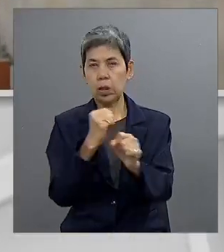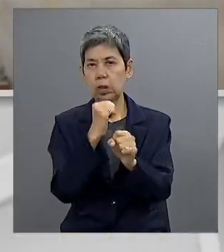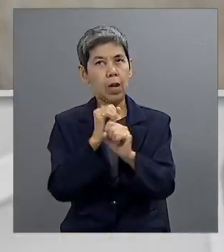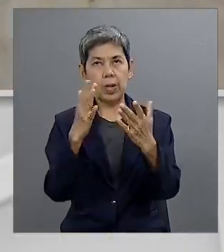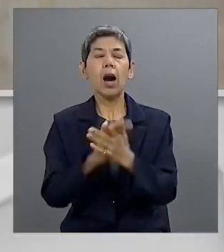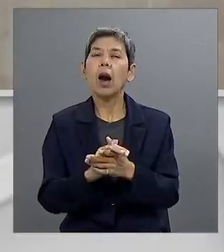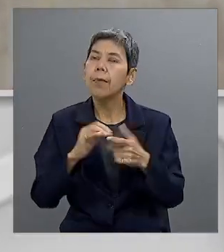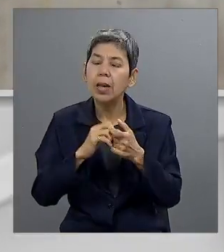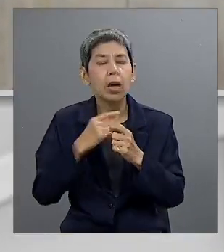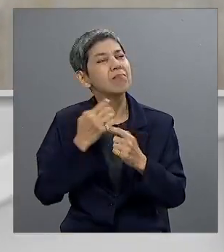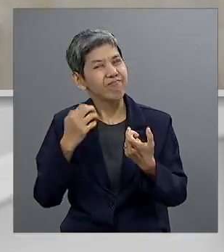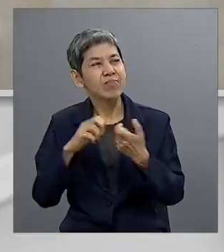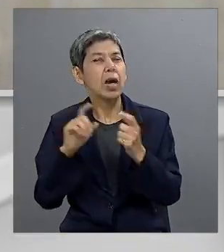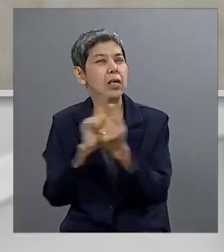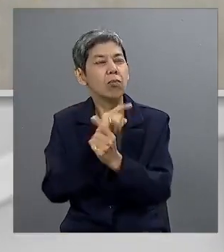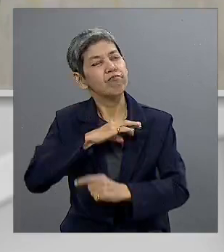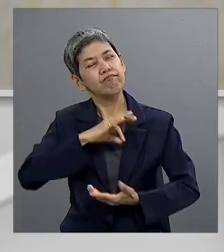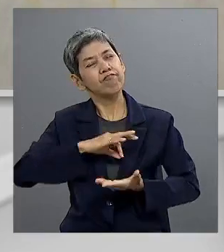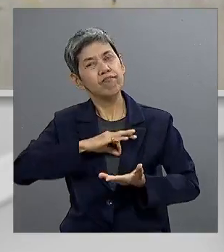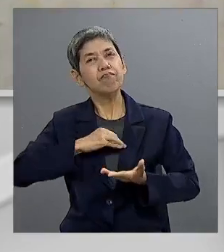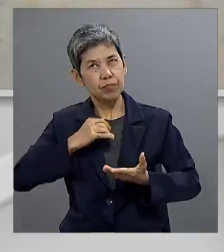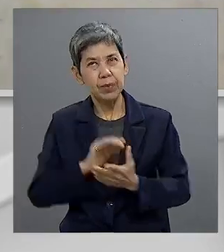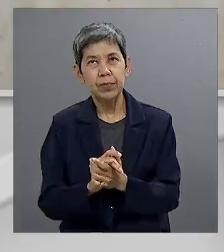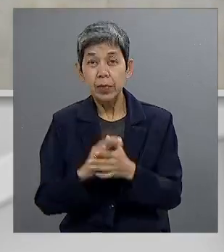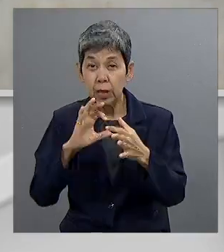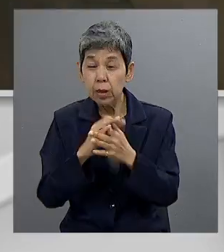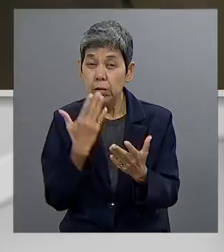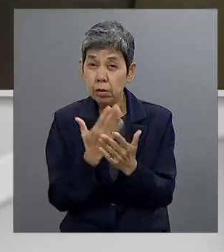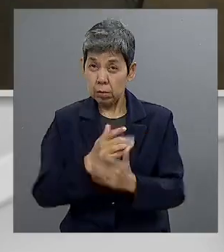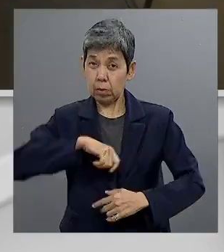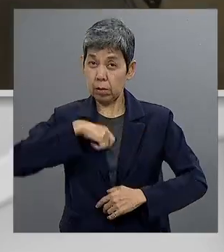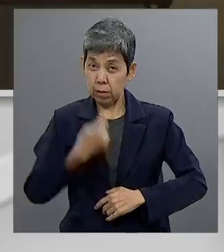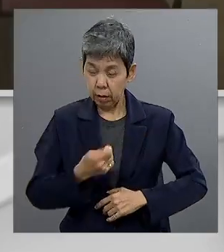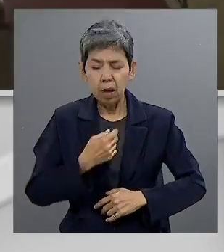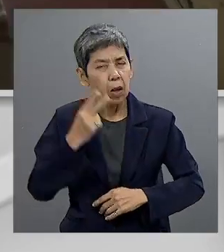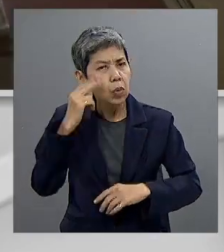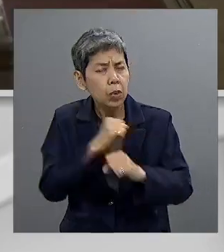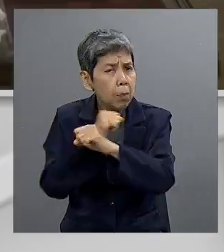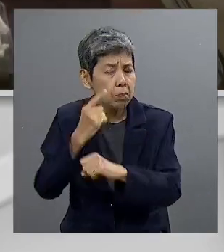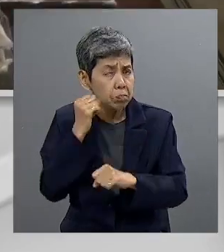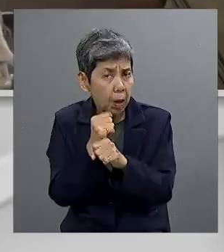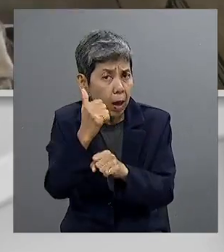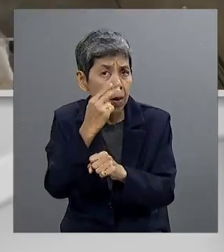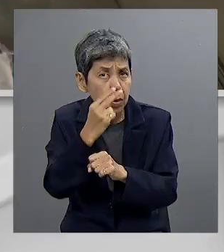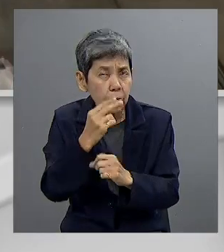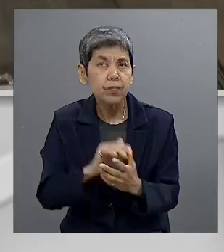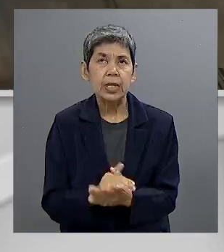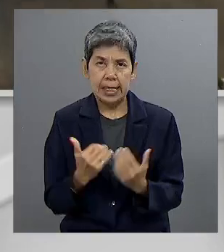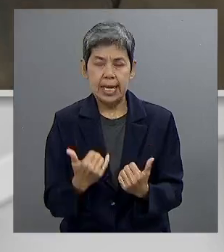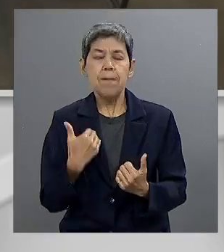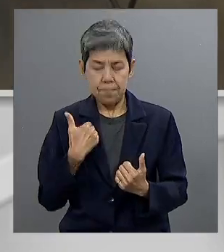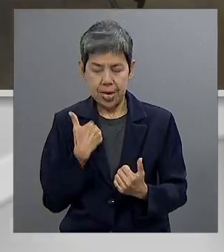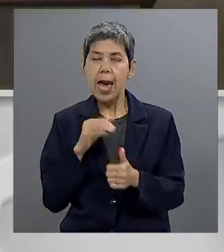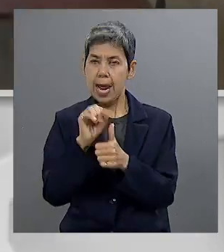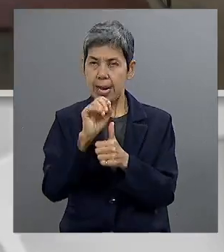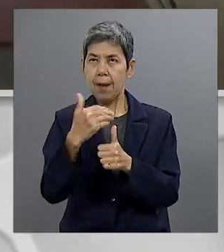เป็นข้อถกเถียงกันในสังคมทันทีนะคะตั้งแต่เรื่องของค่าใช้จ่ายและความมั่นใจด้านความปลอดภัยค่ะทั้งนั้นที่ก็มีข้อเสนอให้